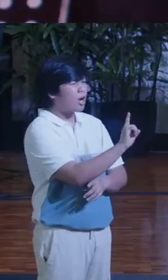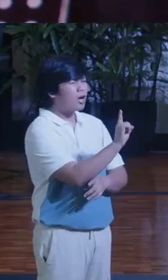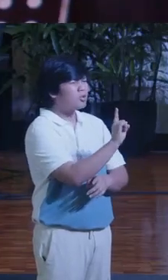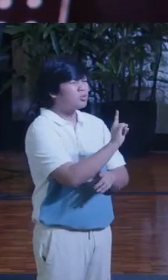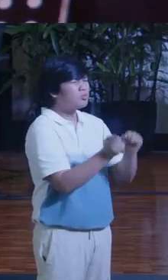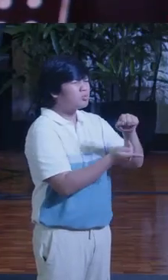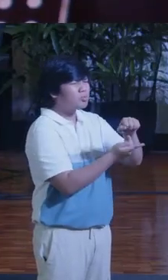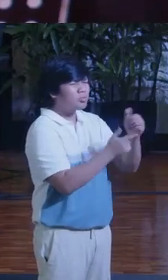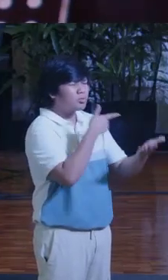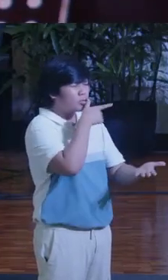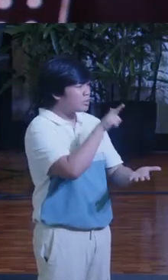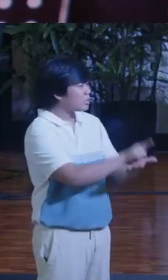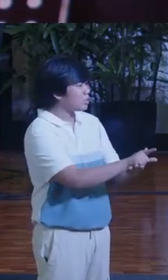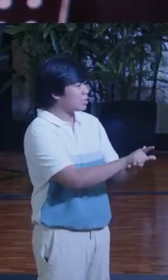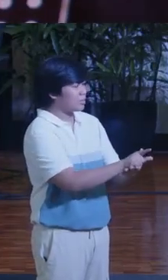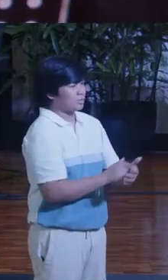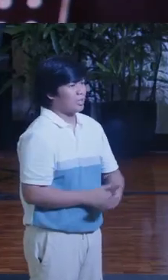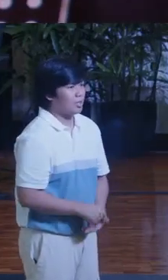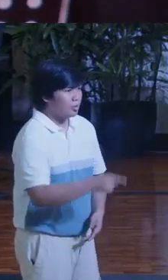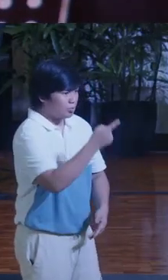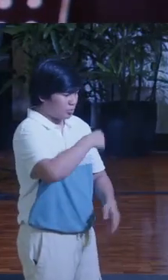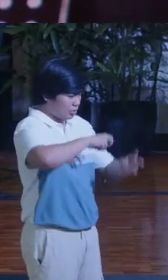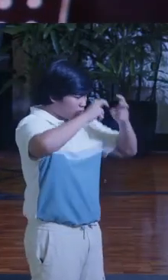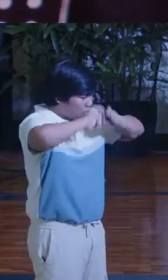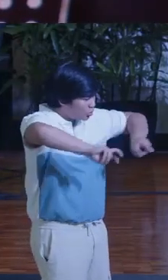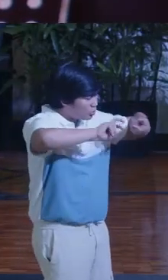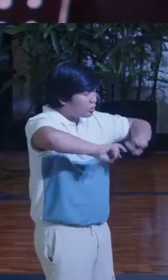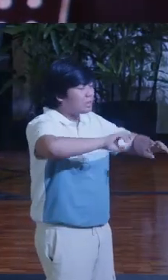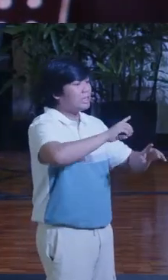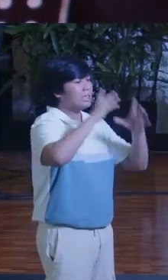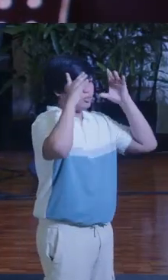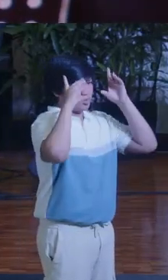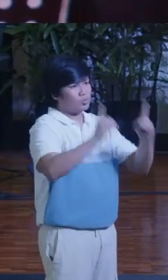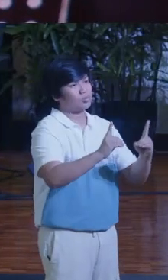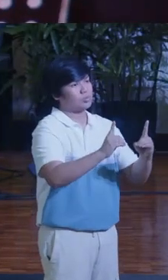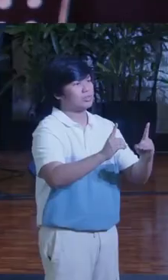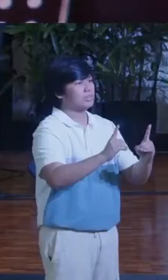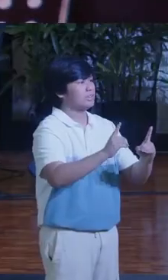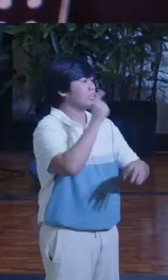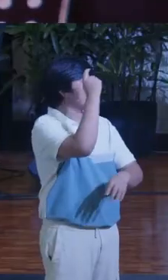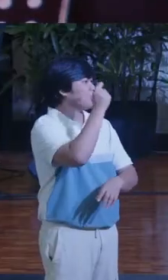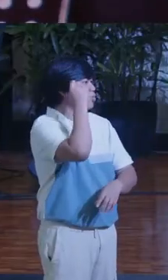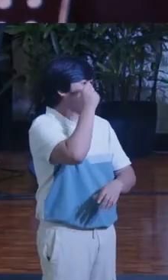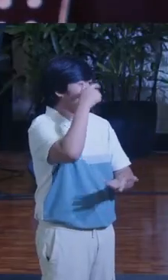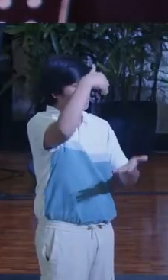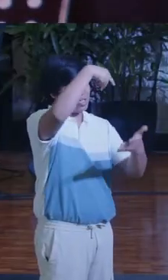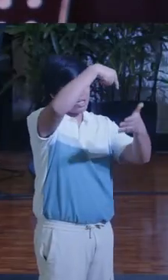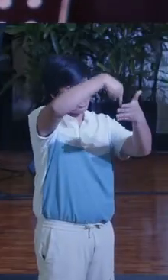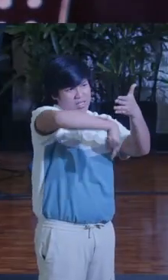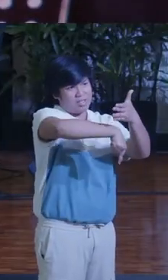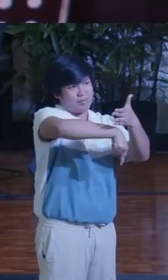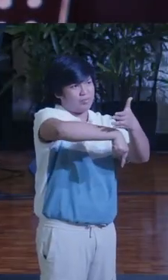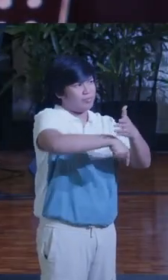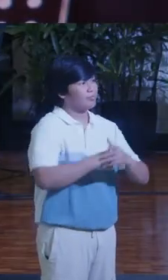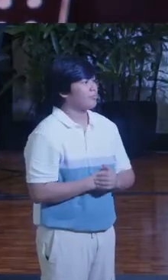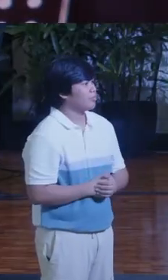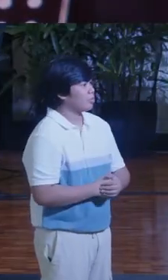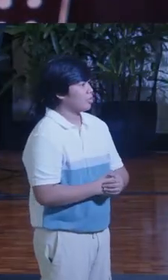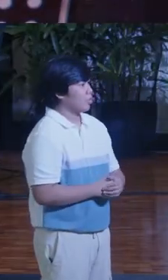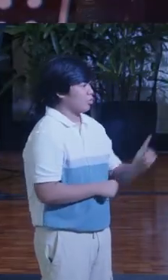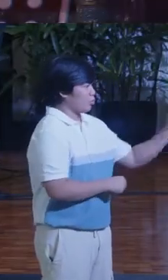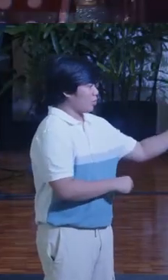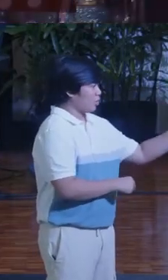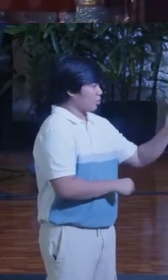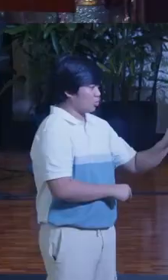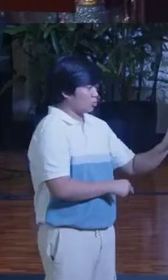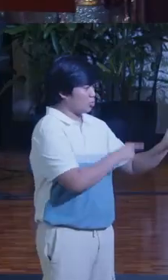4, makikita po natin ang doctrinal section. So from personal, naging doctrinal. In